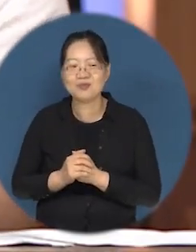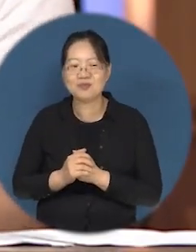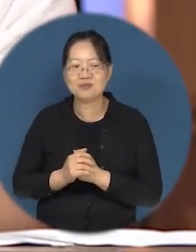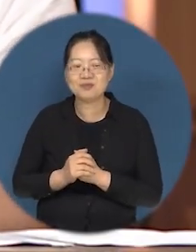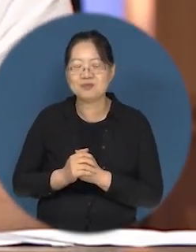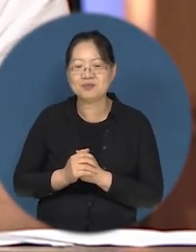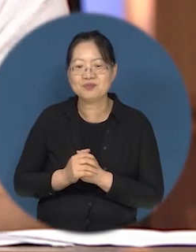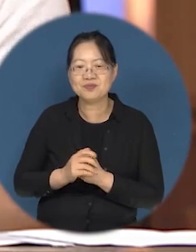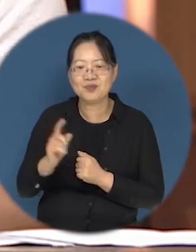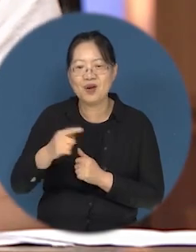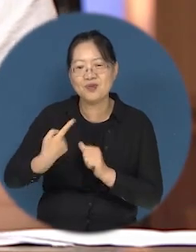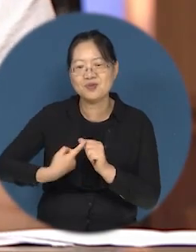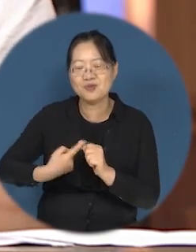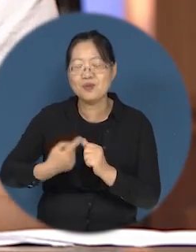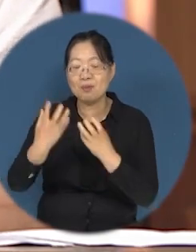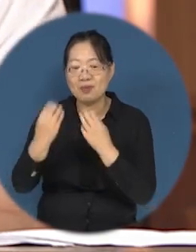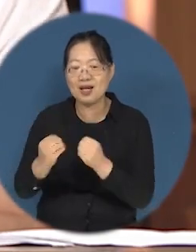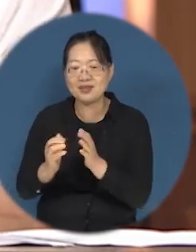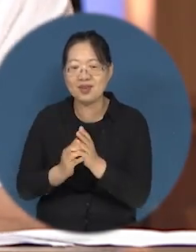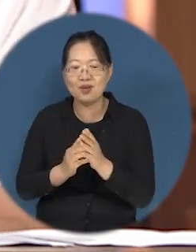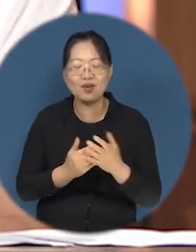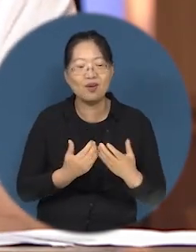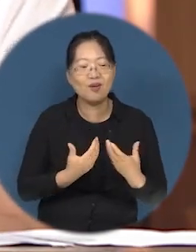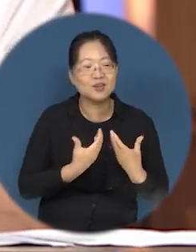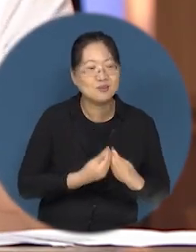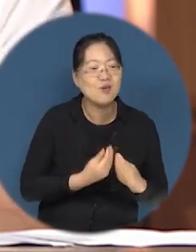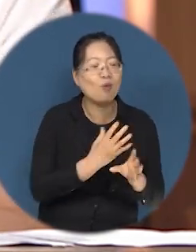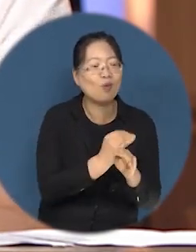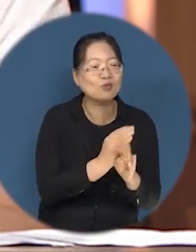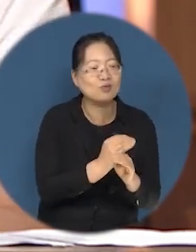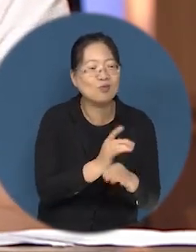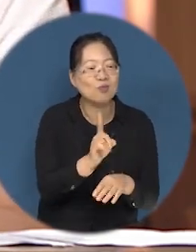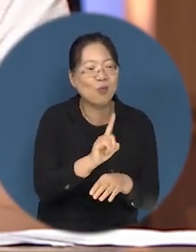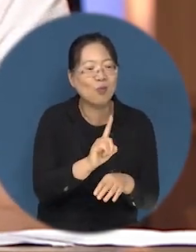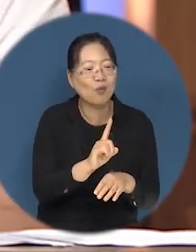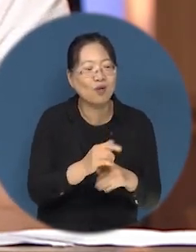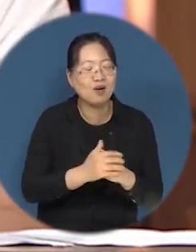있죠. 뭐 욕먹은 적도 많고. 어떤 경우들이 있었습니까?